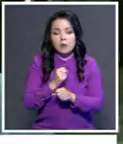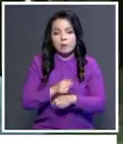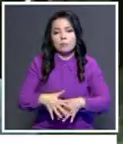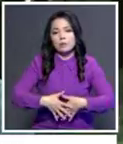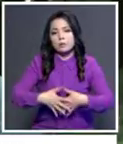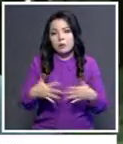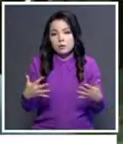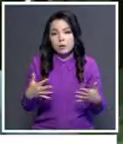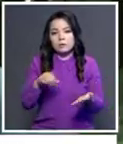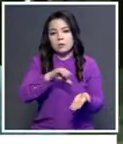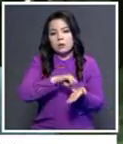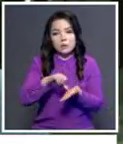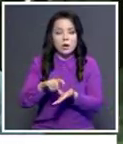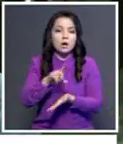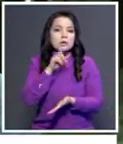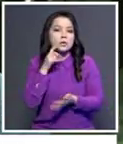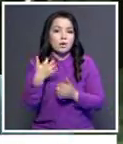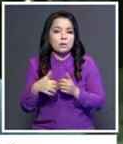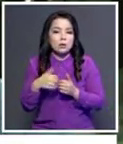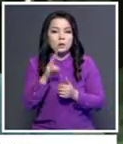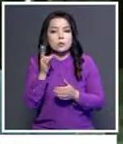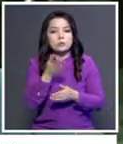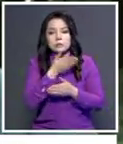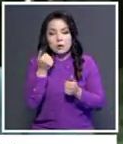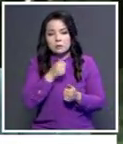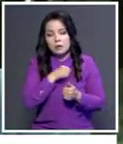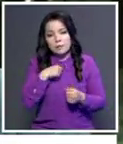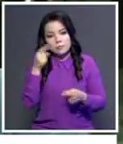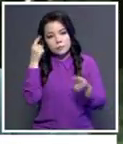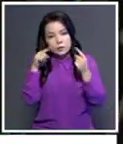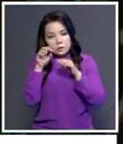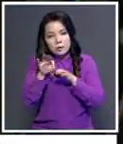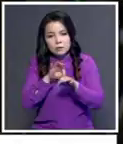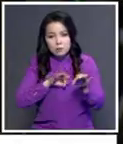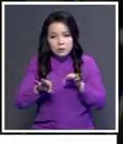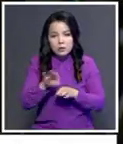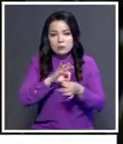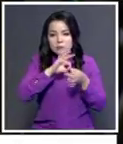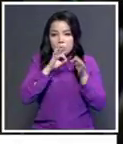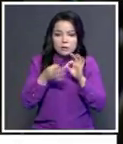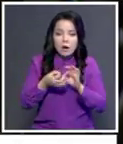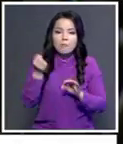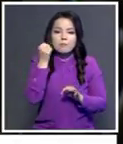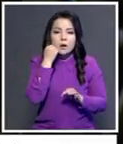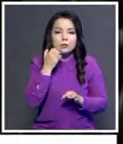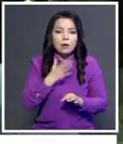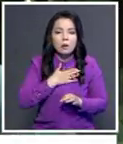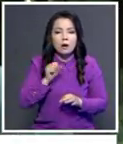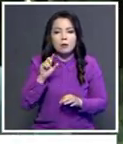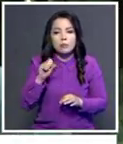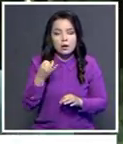тең қазір жастардың арасында да жоқ ондай. Ескізге енді ол мұқты. Екеміз барып Москвада Абай атамызға